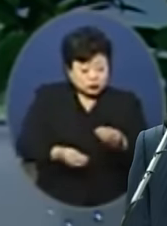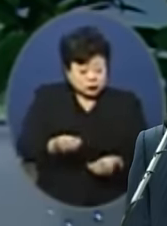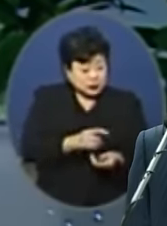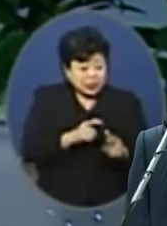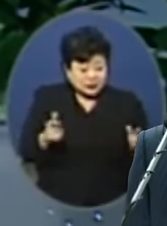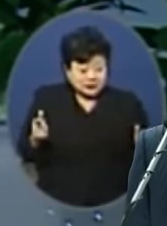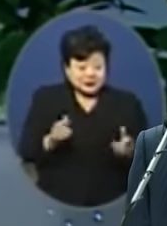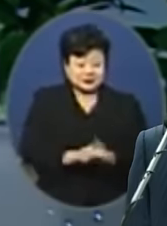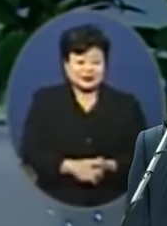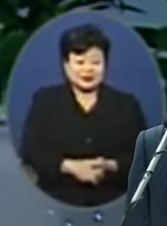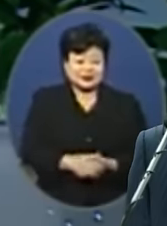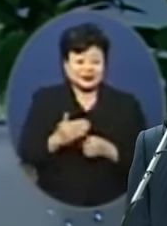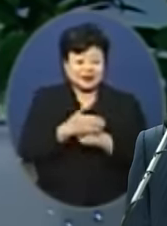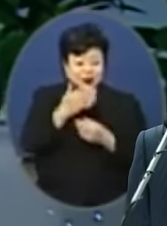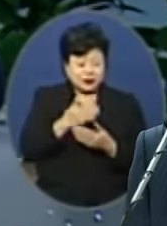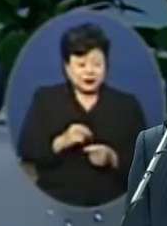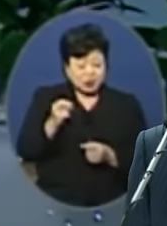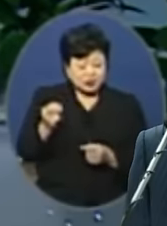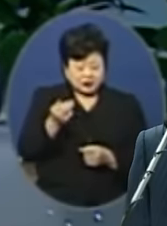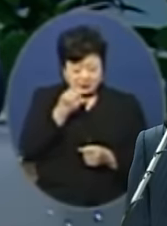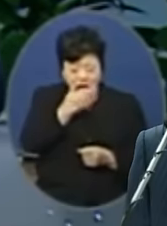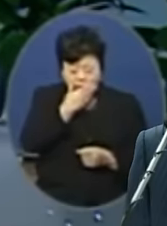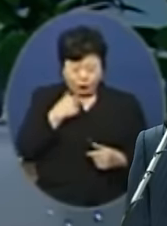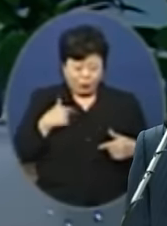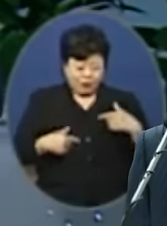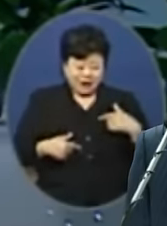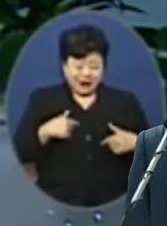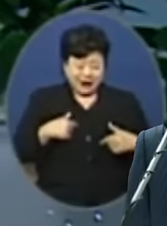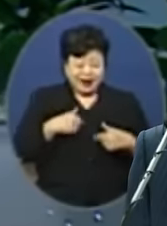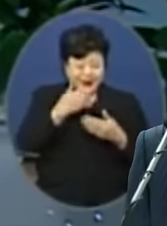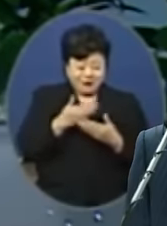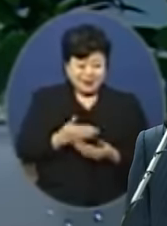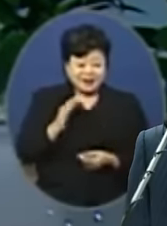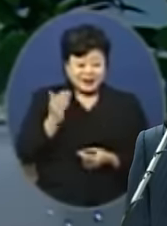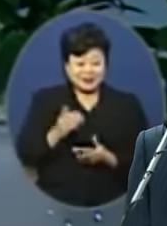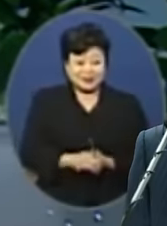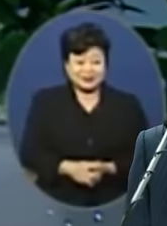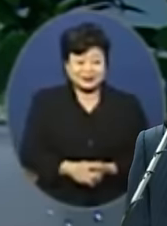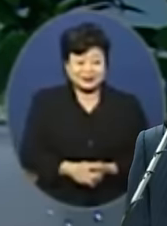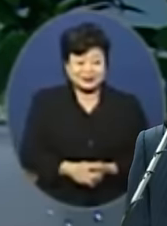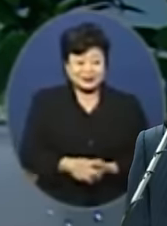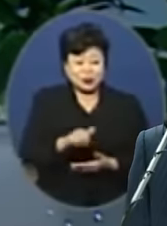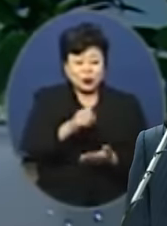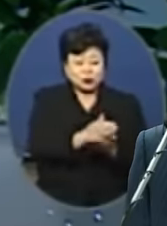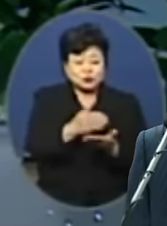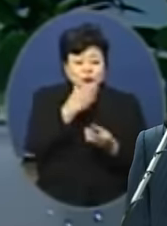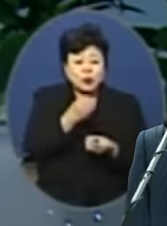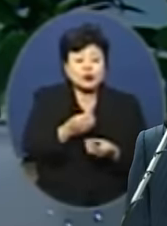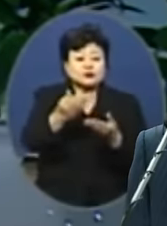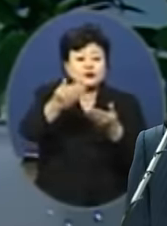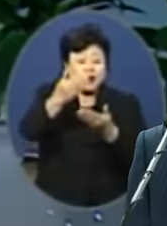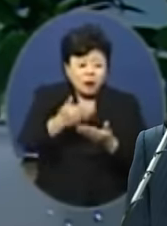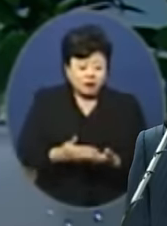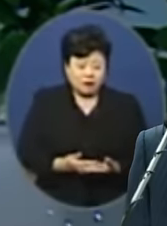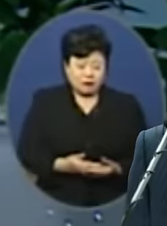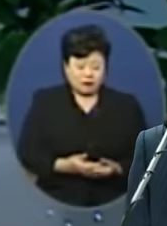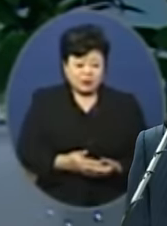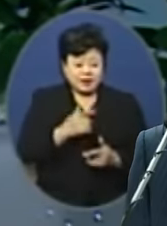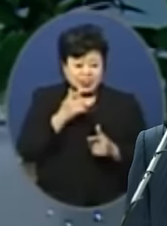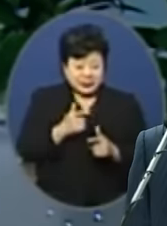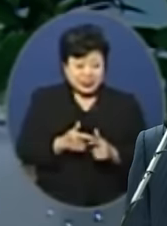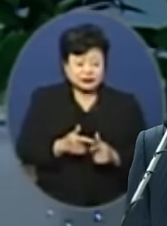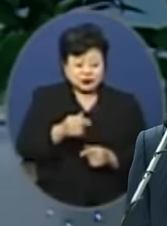은혜를 받았고 영생 복락을 얻었은 것입니다. 오중 복음을 얻은 것입니다. 우리가 십자가를 통해서